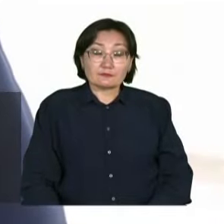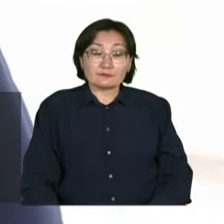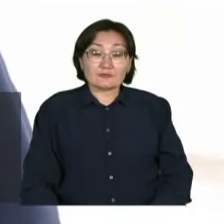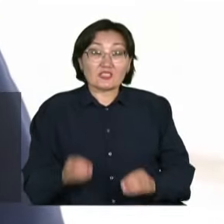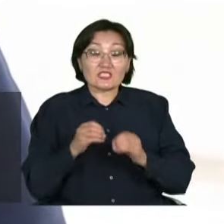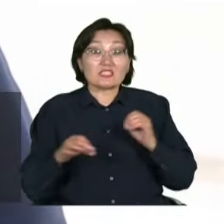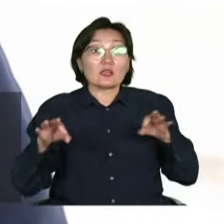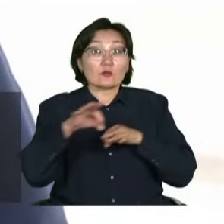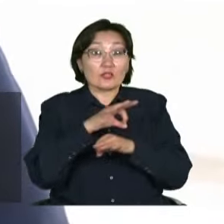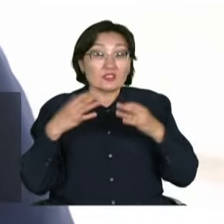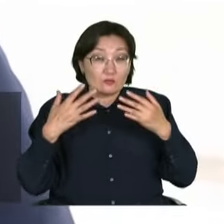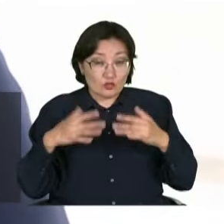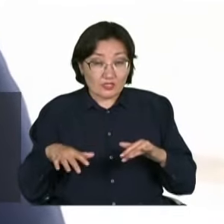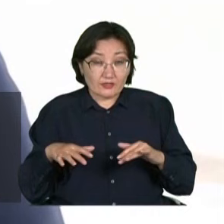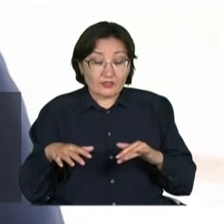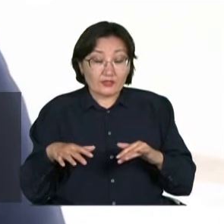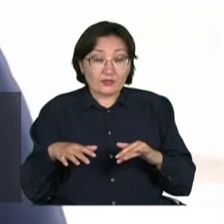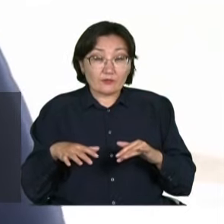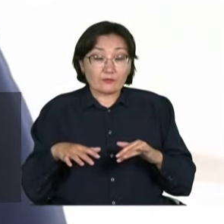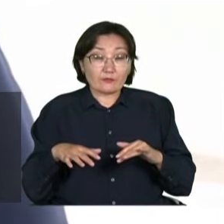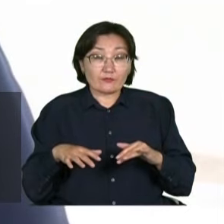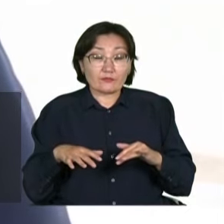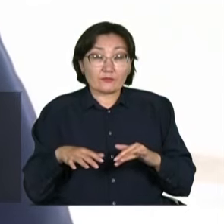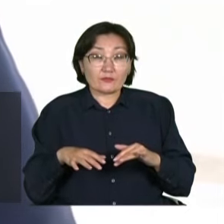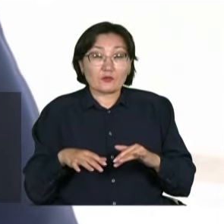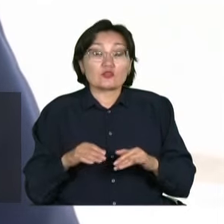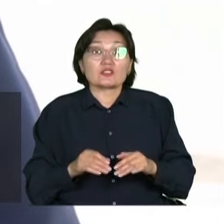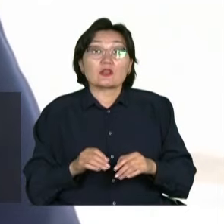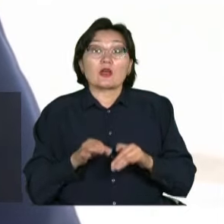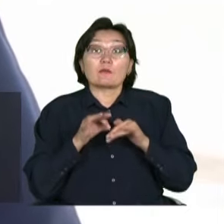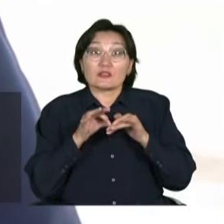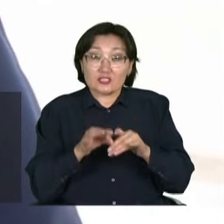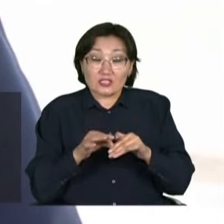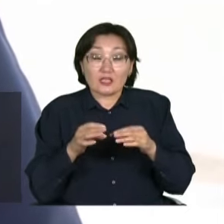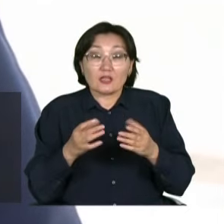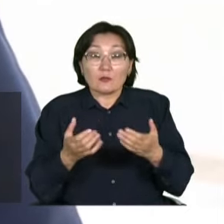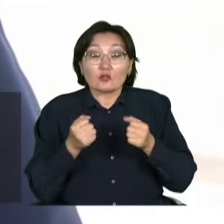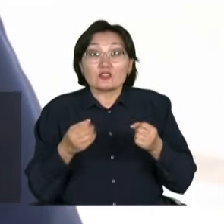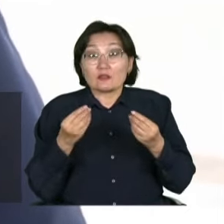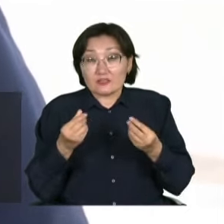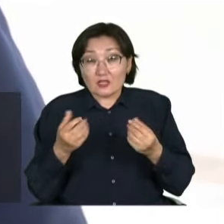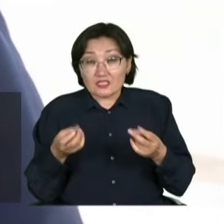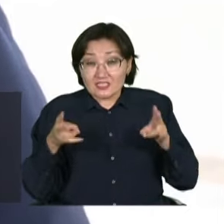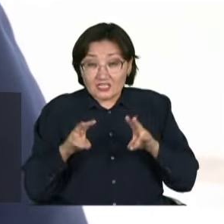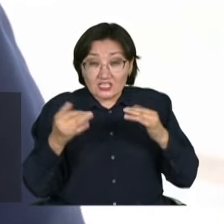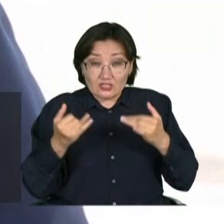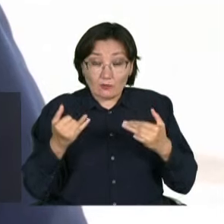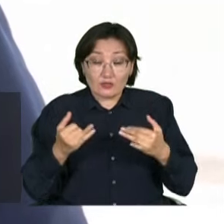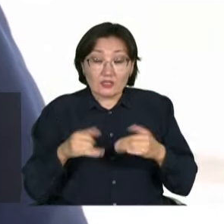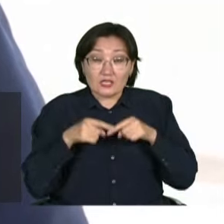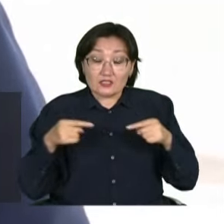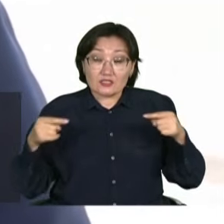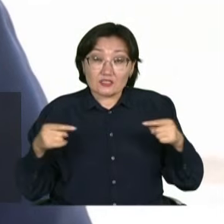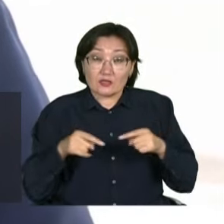10 проектов уже пойдут на финансирование. Остальные сегодня в разной